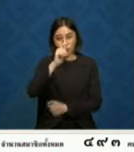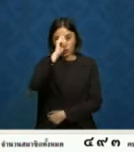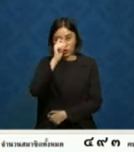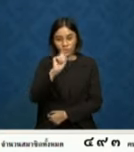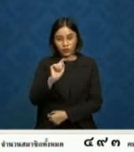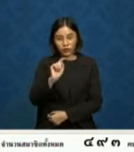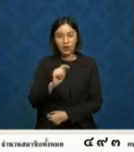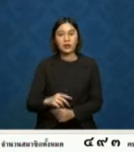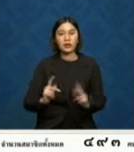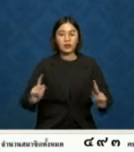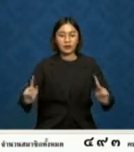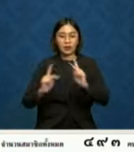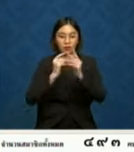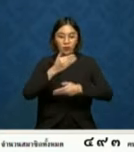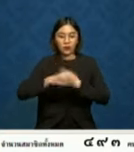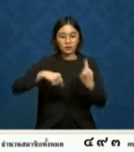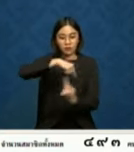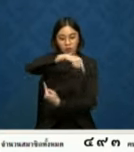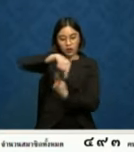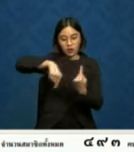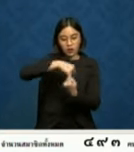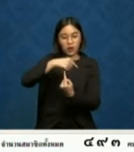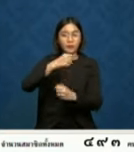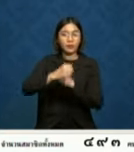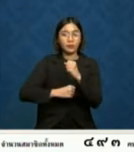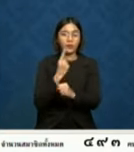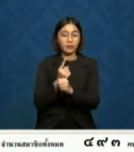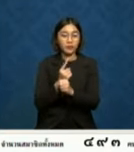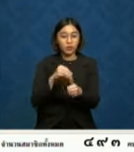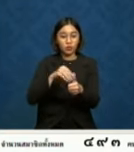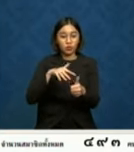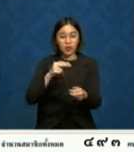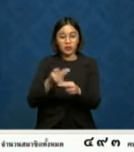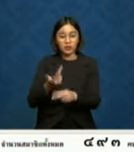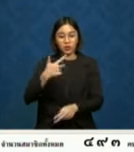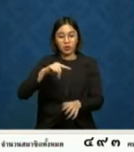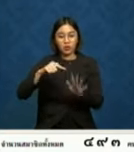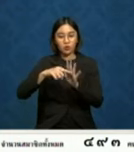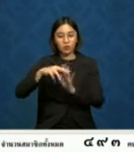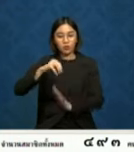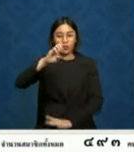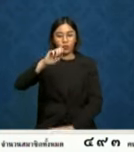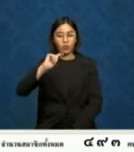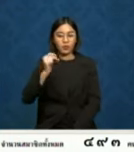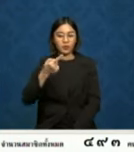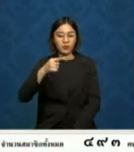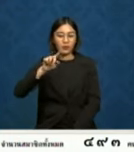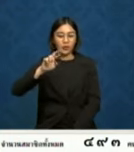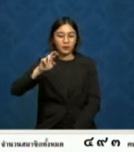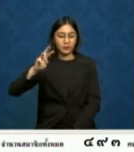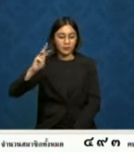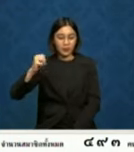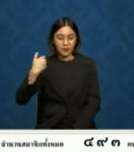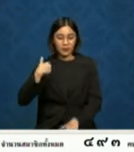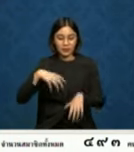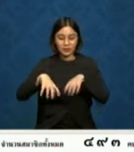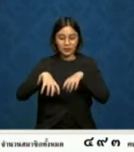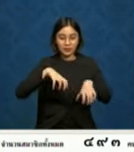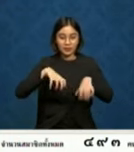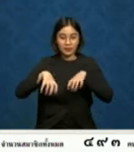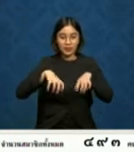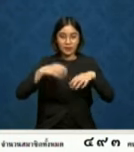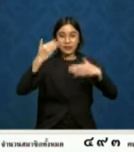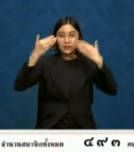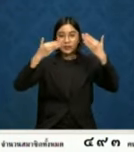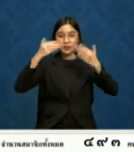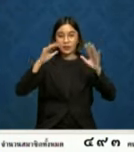กระทรวงพาณิชย์ในช่วงรอบ 1ปีที่ผ่านมาภายใต้การนำของท่านภูมิธรรมเวชยชัยท่านรองนายกรัฐมนตรีเนี่ยนะครับได้มีการจัดงานใน